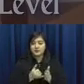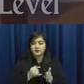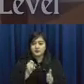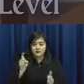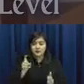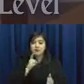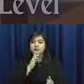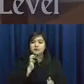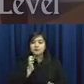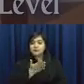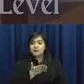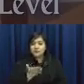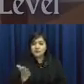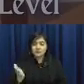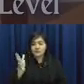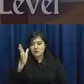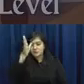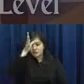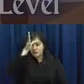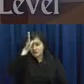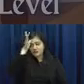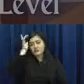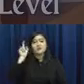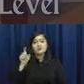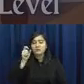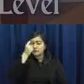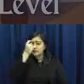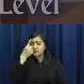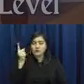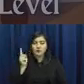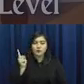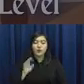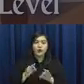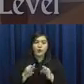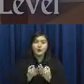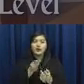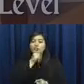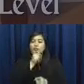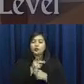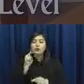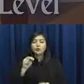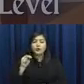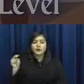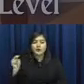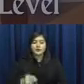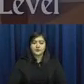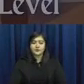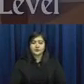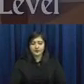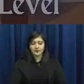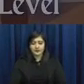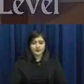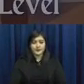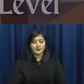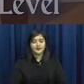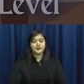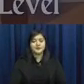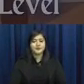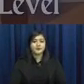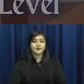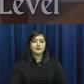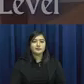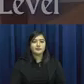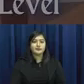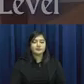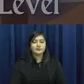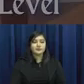kung nauunawaan mo, kung talaga may kulang, dapat tinatanggap mo rin eh. Oh, kasi nga, di ba, Sir Rudy, tinan